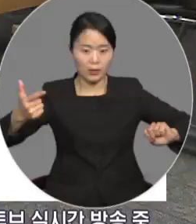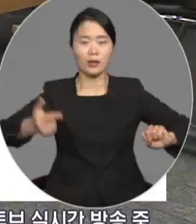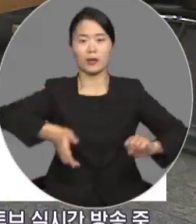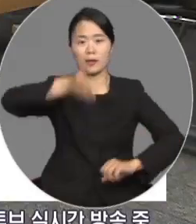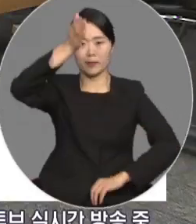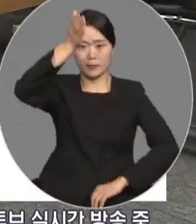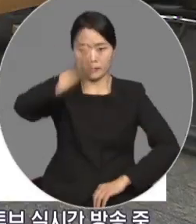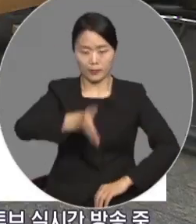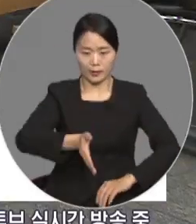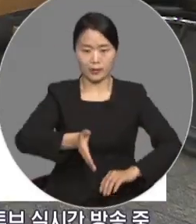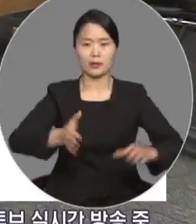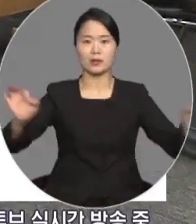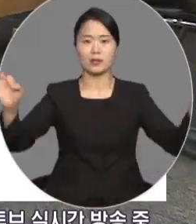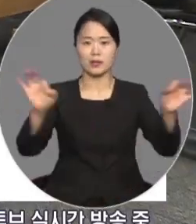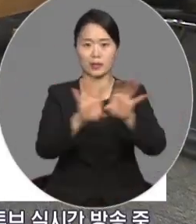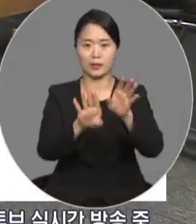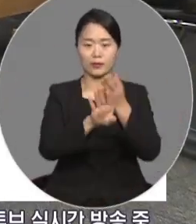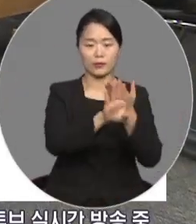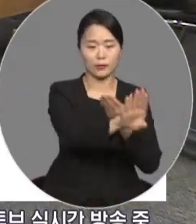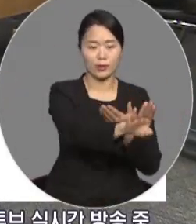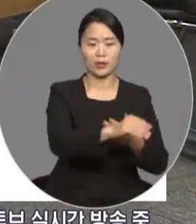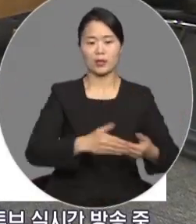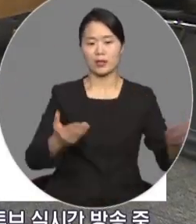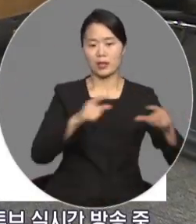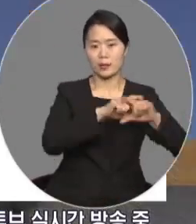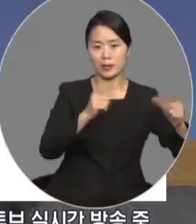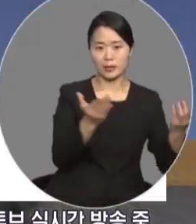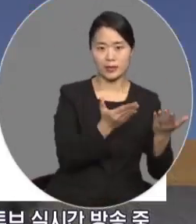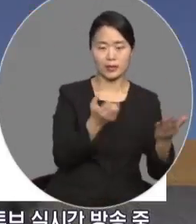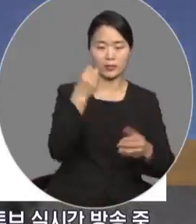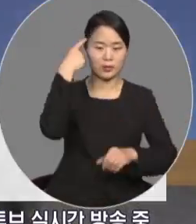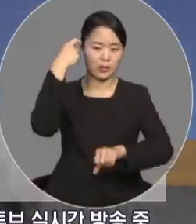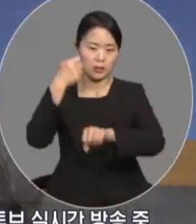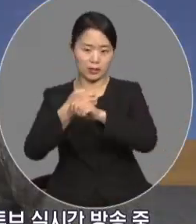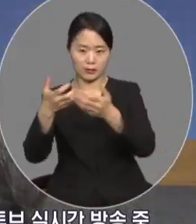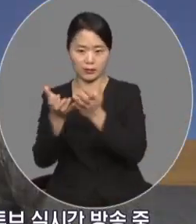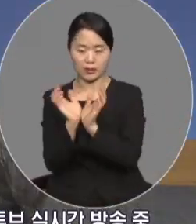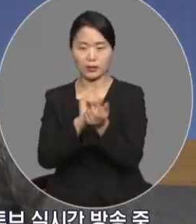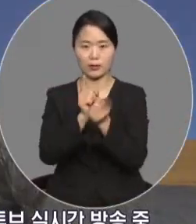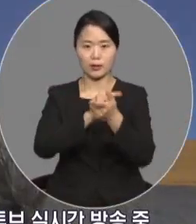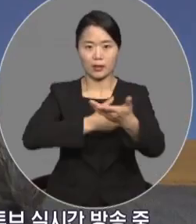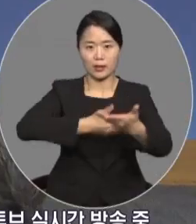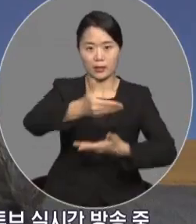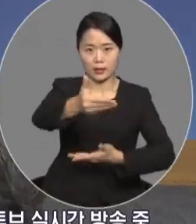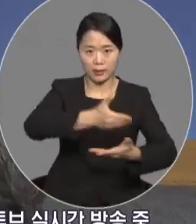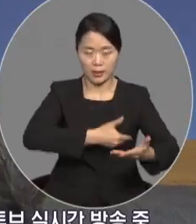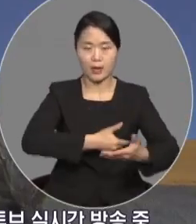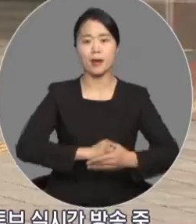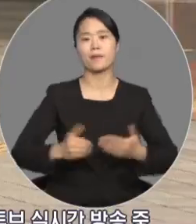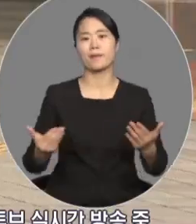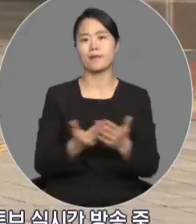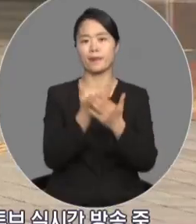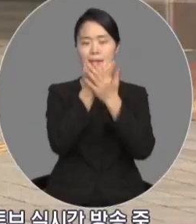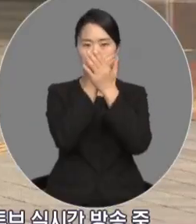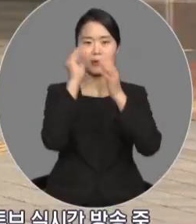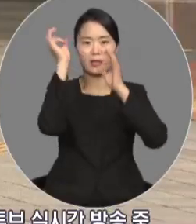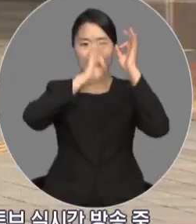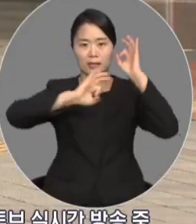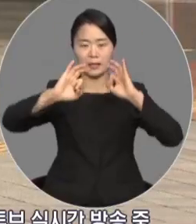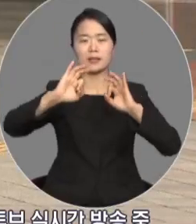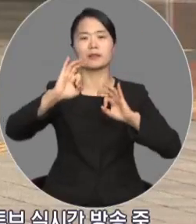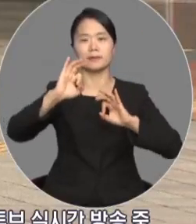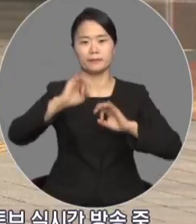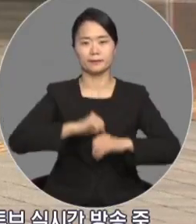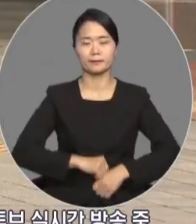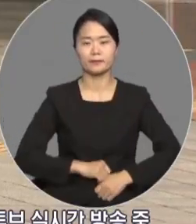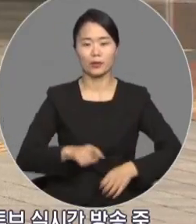대해 일반직과 연구직 간 교류를 확대하는 등 조직 쇄신 방안을 마련할 계획입니다. 유연성과